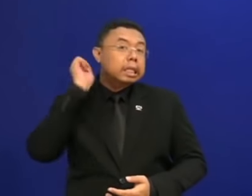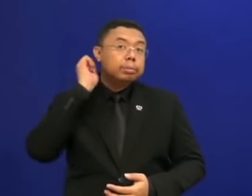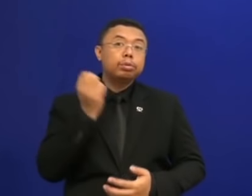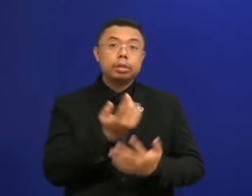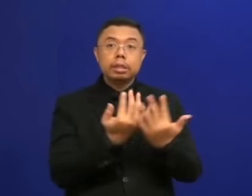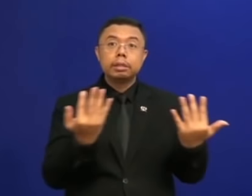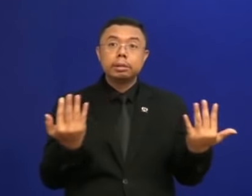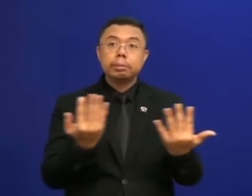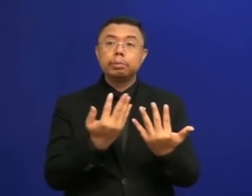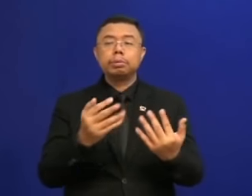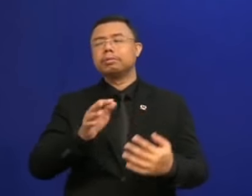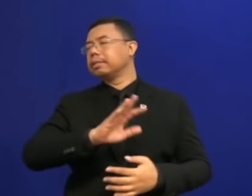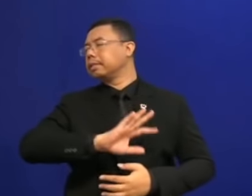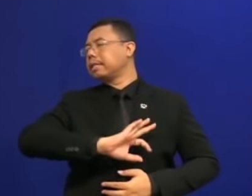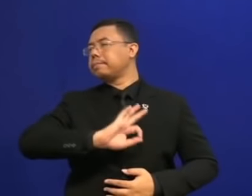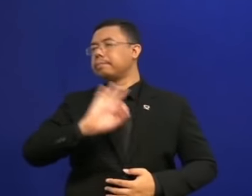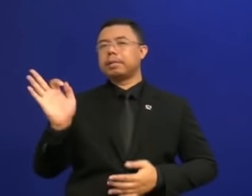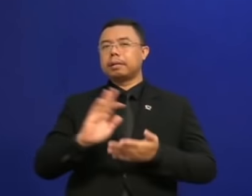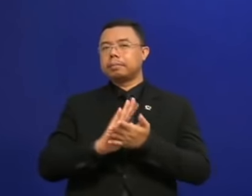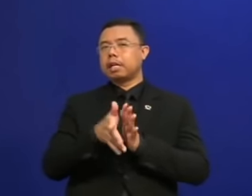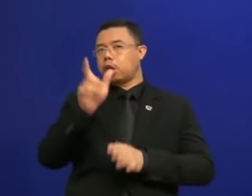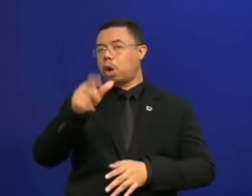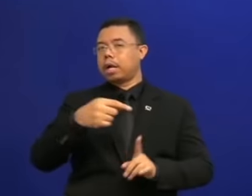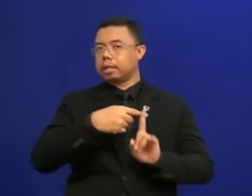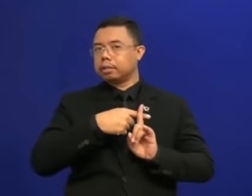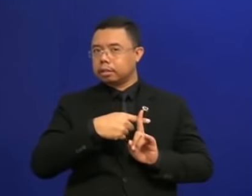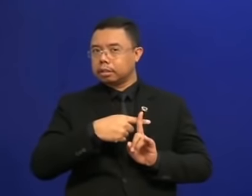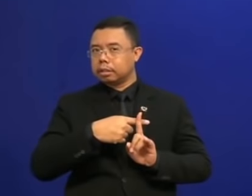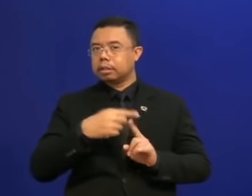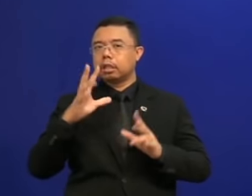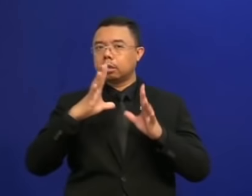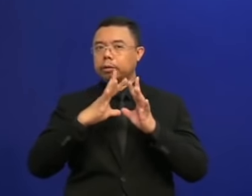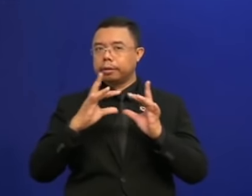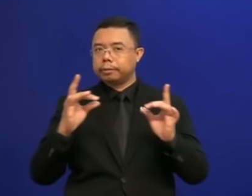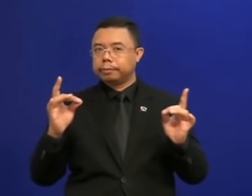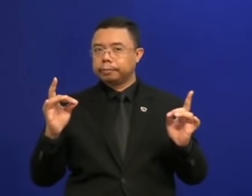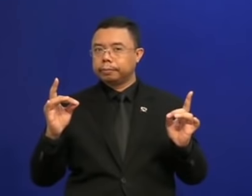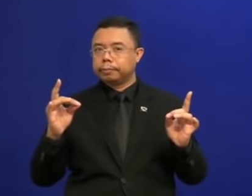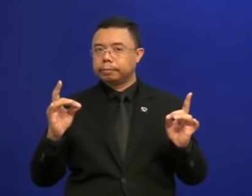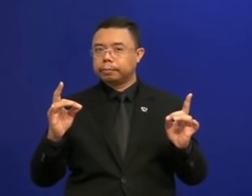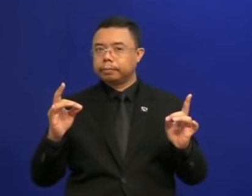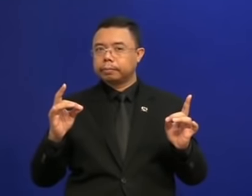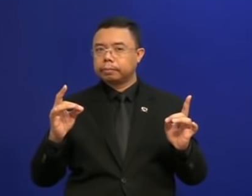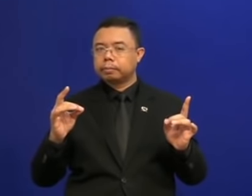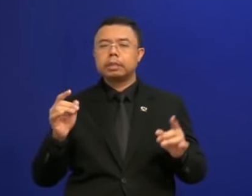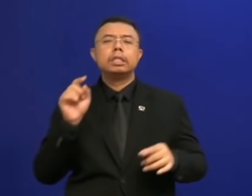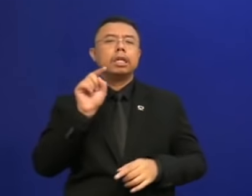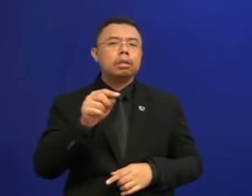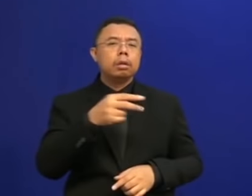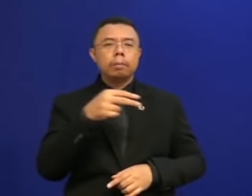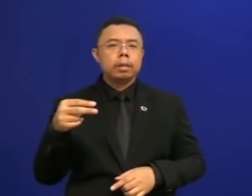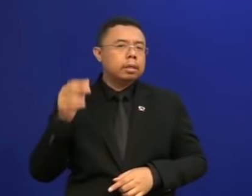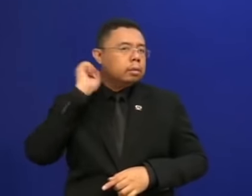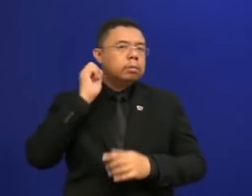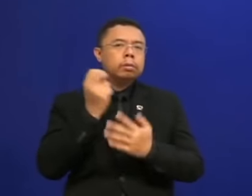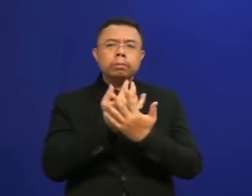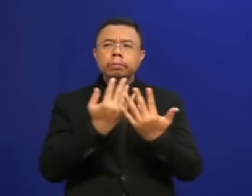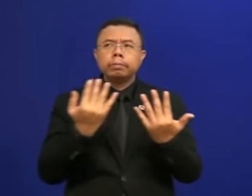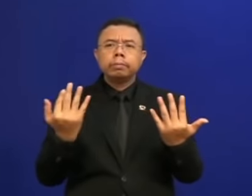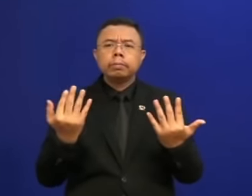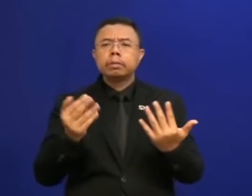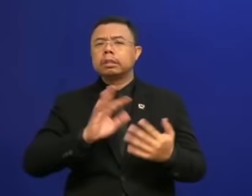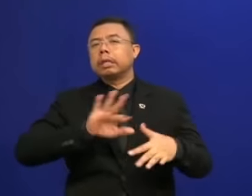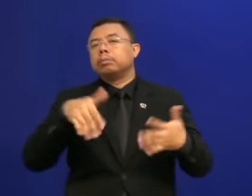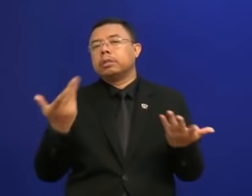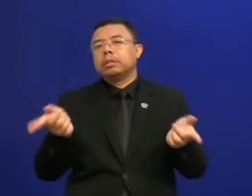Ibu-ibu tidak akan pernah menjadi orang Kristen yang rohani. Itu berarti ibu-ibu tidak mungkin